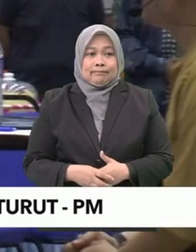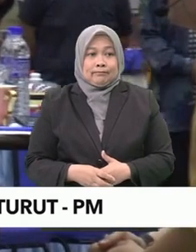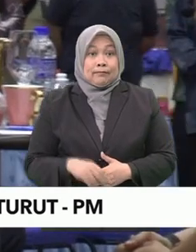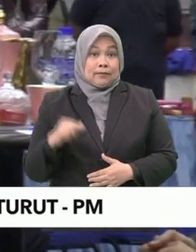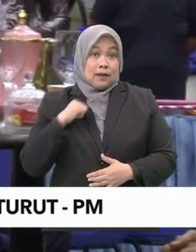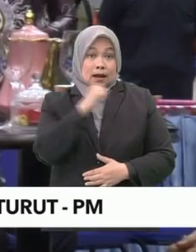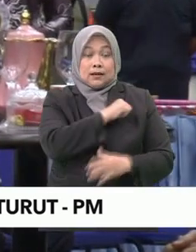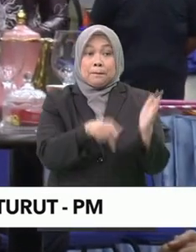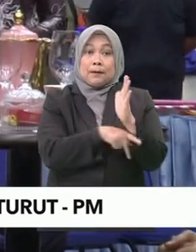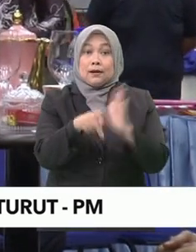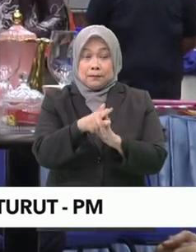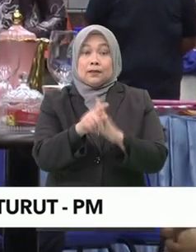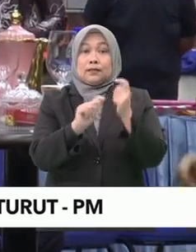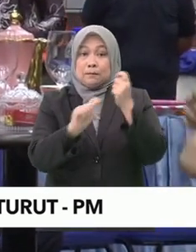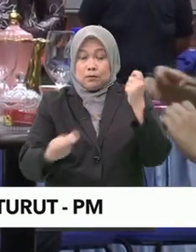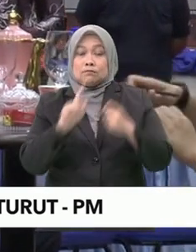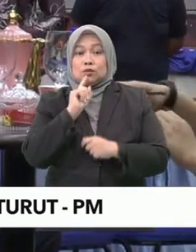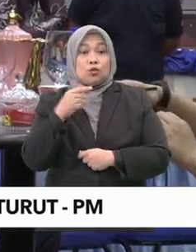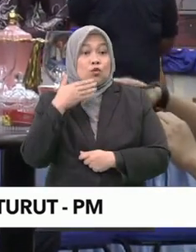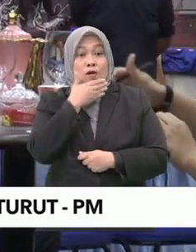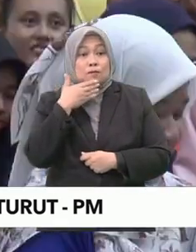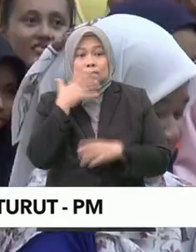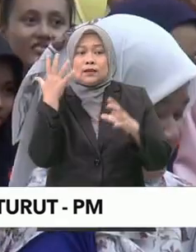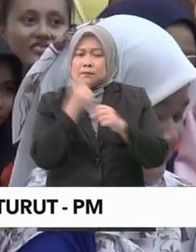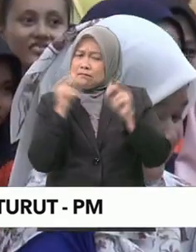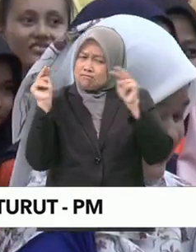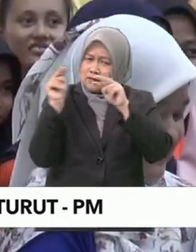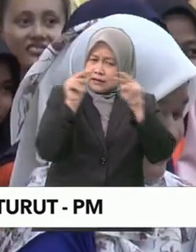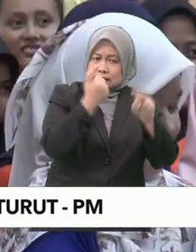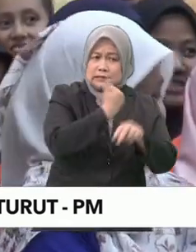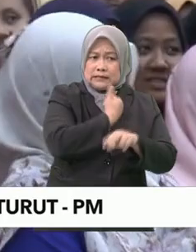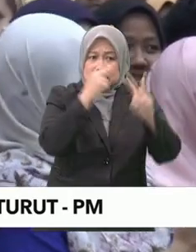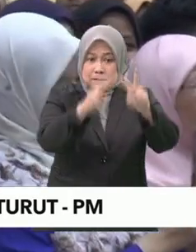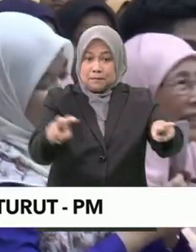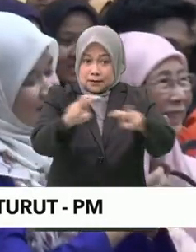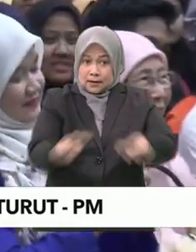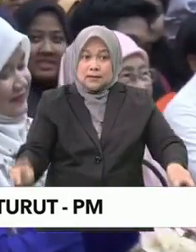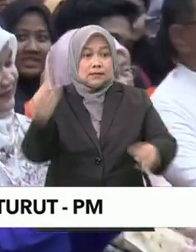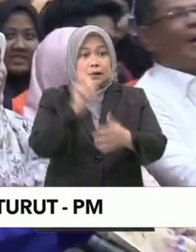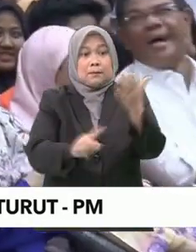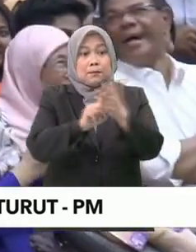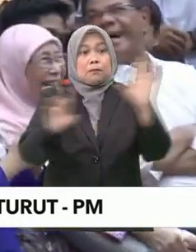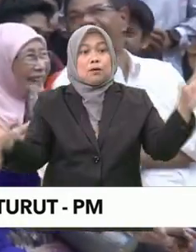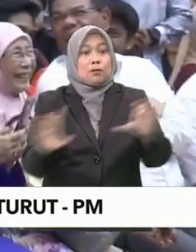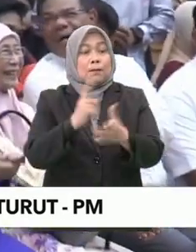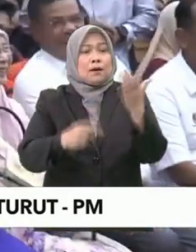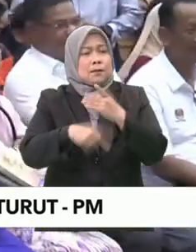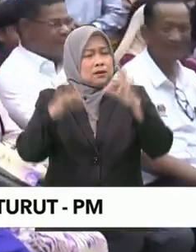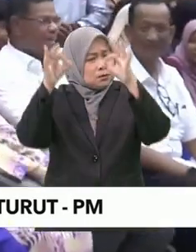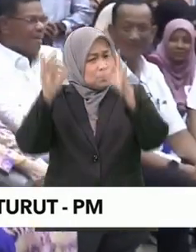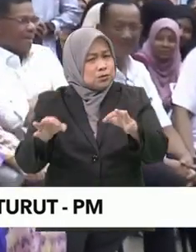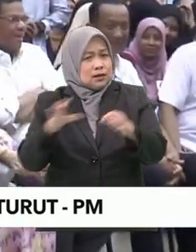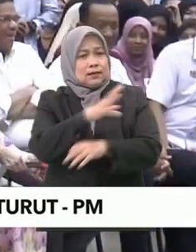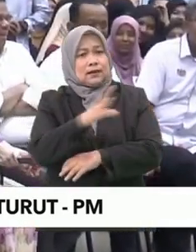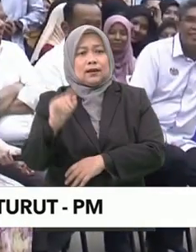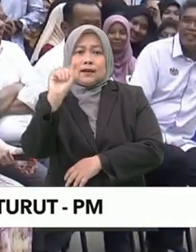Ahli Parlimen Tambun itu juga berharap agar golongan muda dapat melihat dan mengkaji sesuatu maklumat sebelum membuat sebarang keputusan selain